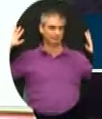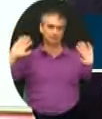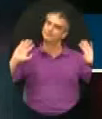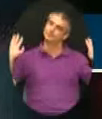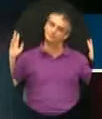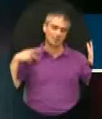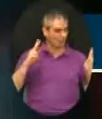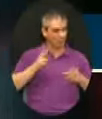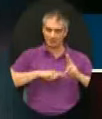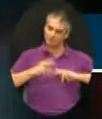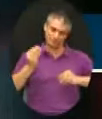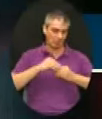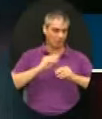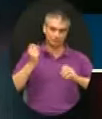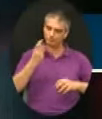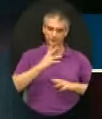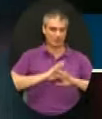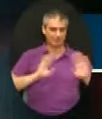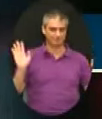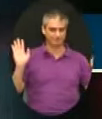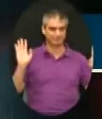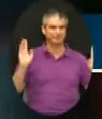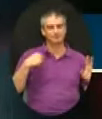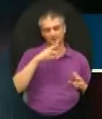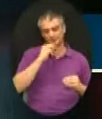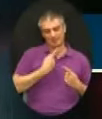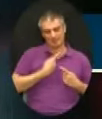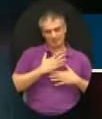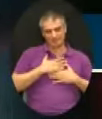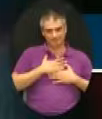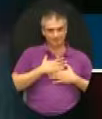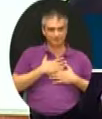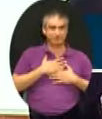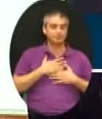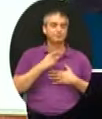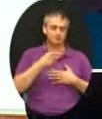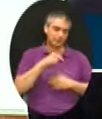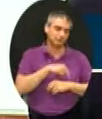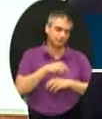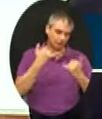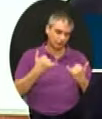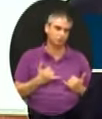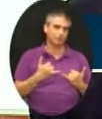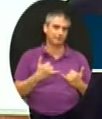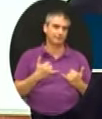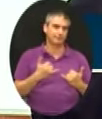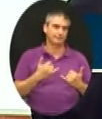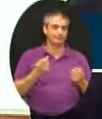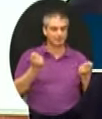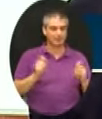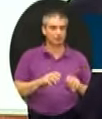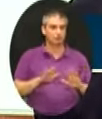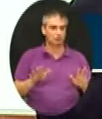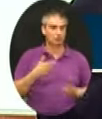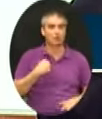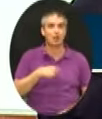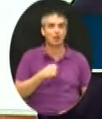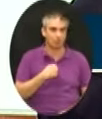אנחנו לא יכולים לסבול עוד שבועיים. אני מדבר לעצמי לפחות. אז זה הזמן לסגור את העניין.